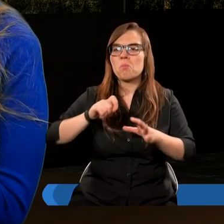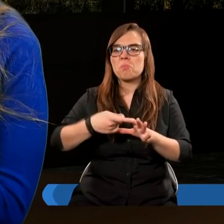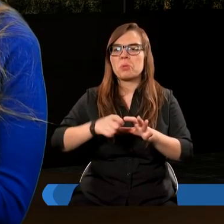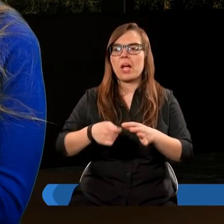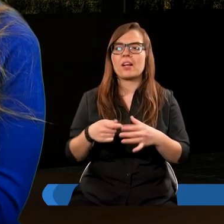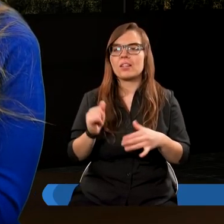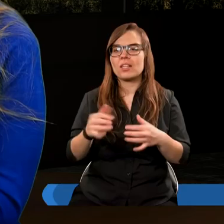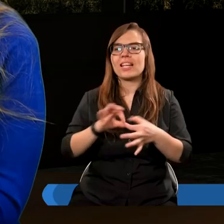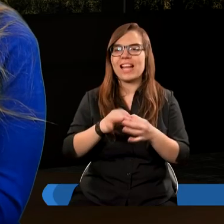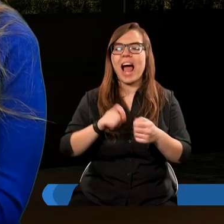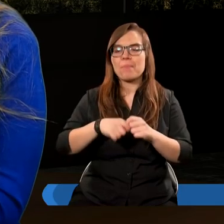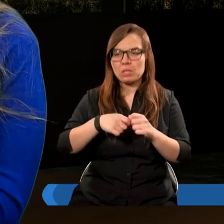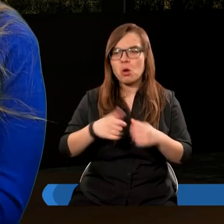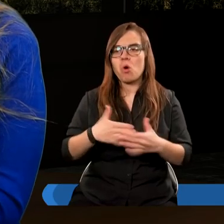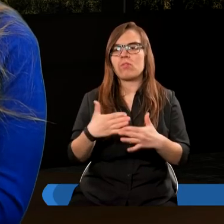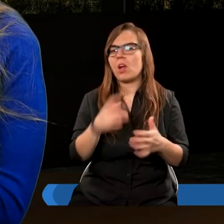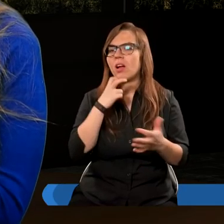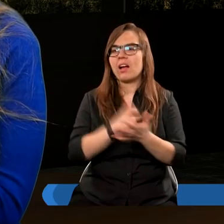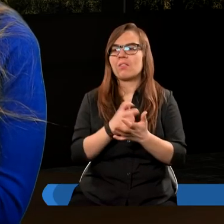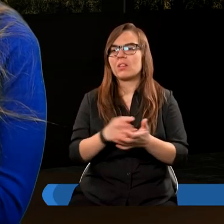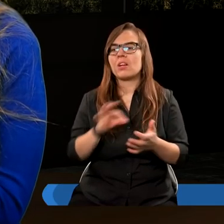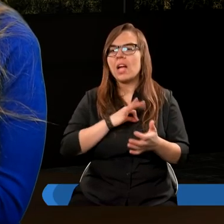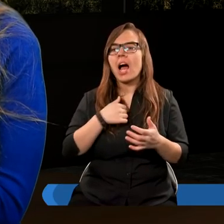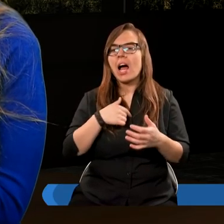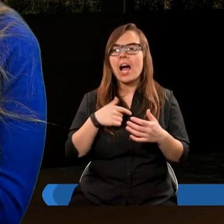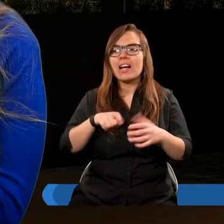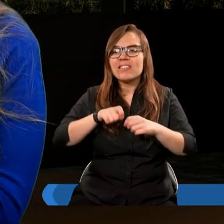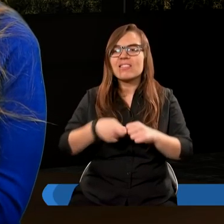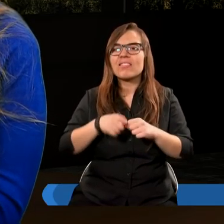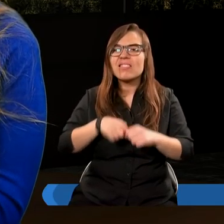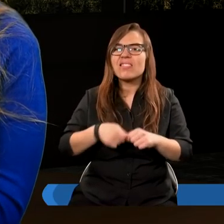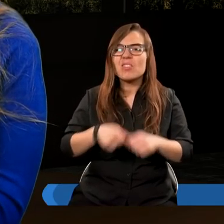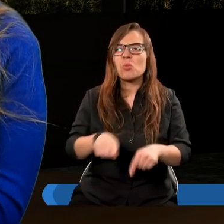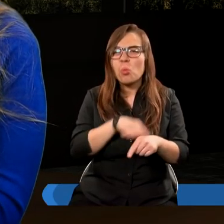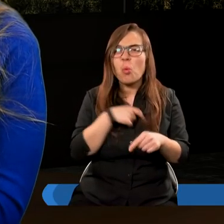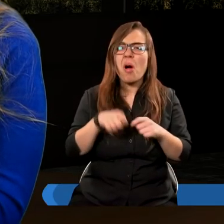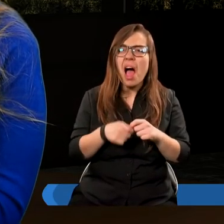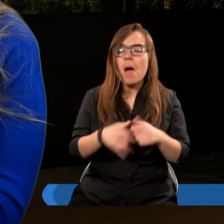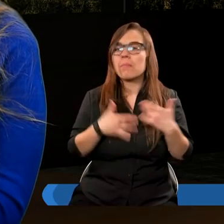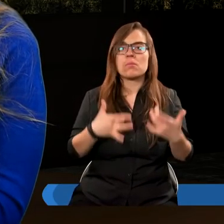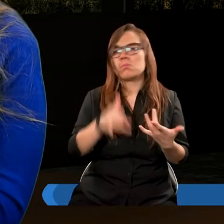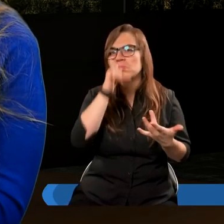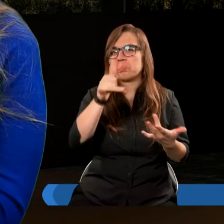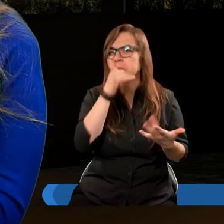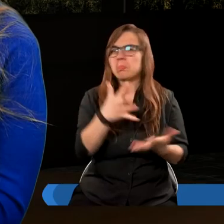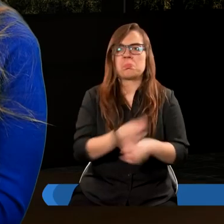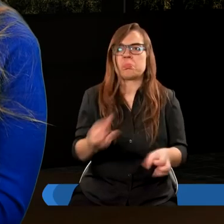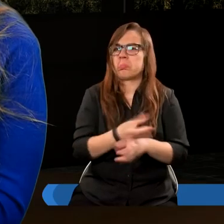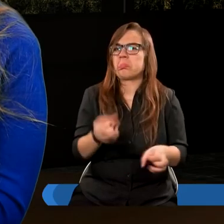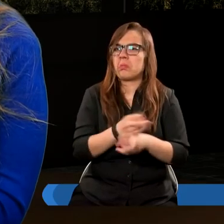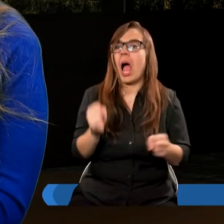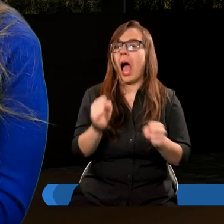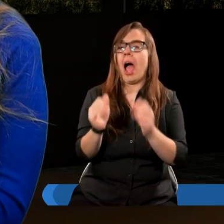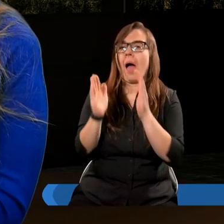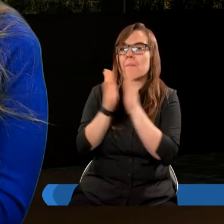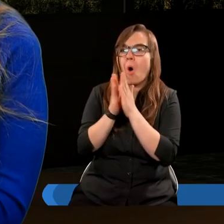przekręcał, zamek się otwierał. A wcześniej mozoliłam się z zamkiem dosyć długi czas i nie było żadnej reakcji.